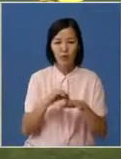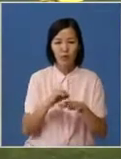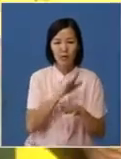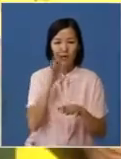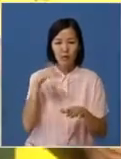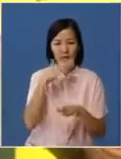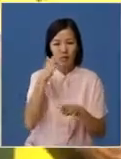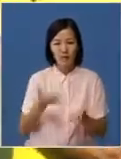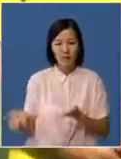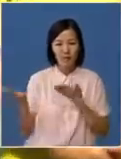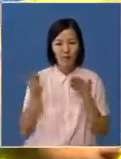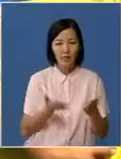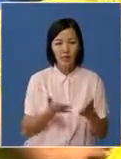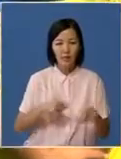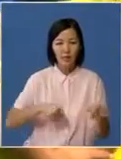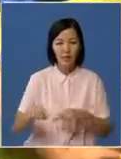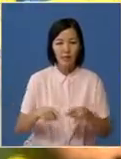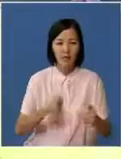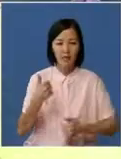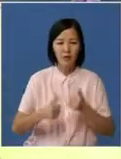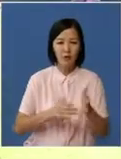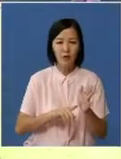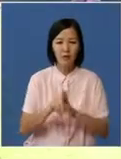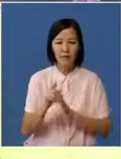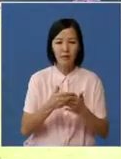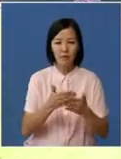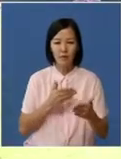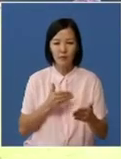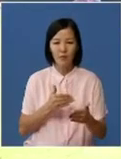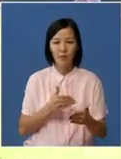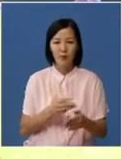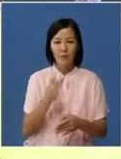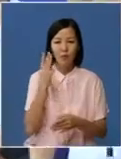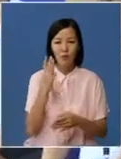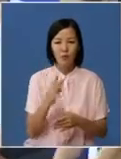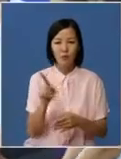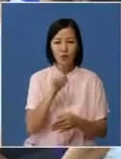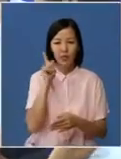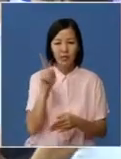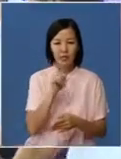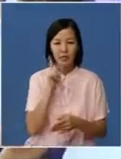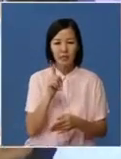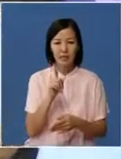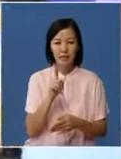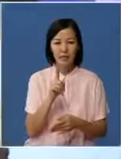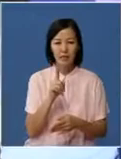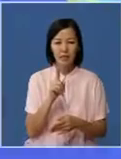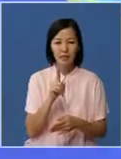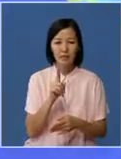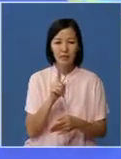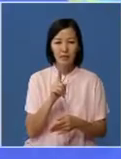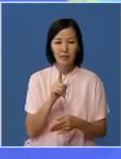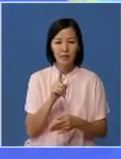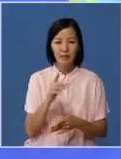ата-аналары да шақыртылған. Аладоп бәсекесі басталмас бұрын Самат Сүлейменов, Рамил Шәріпов, Айдос Рамазанов және Ардақ Сағымовалар